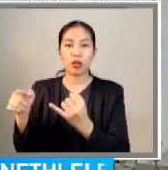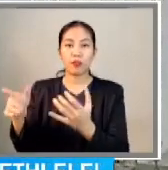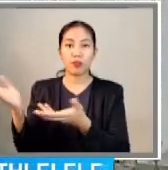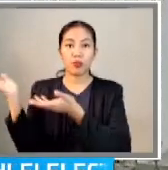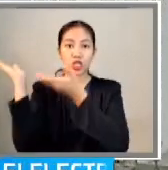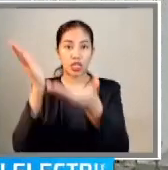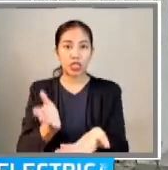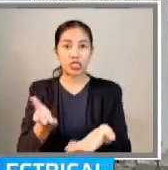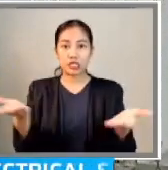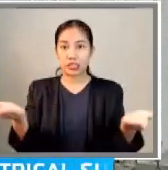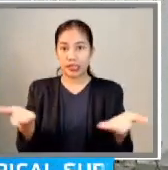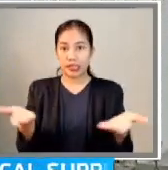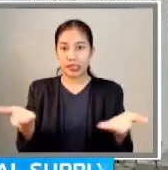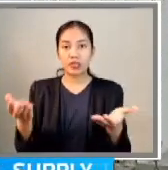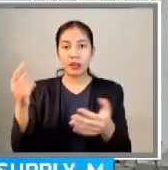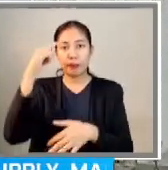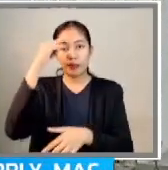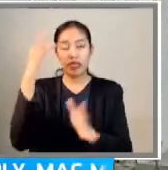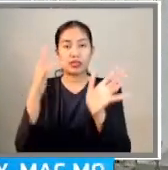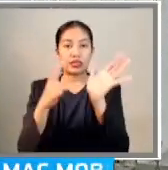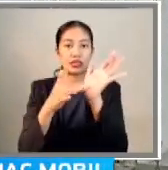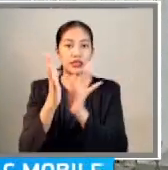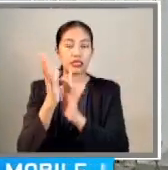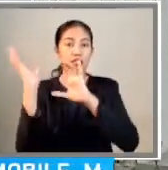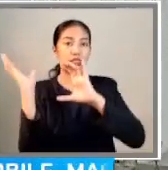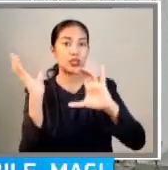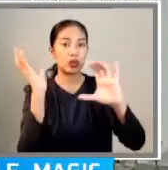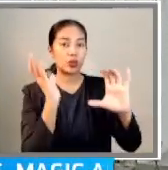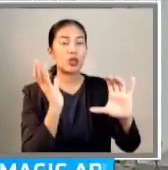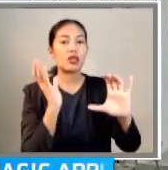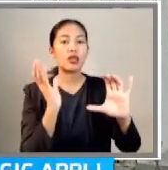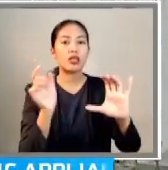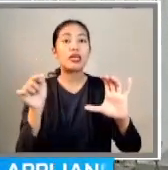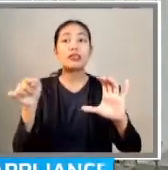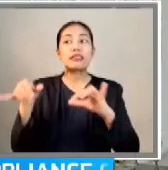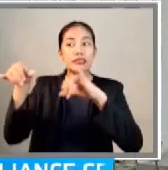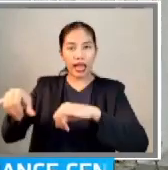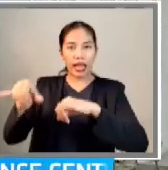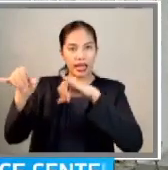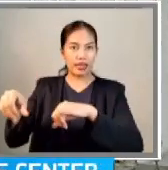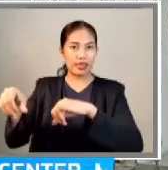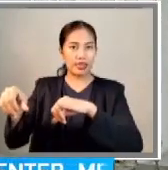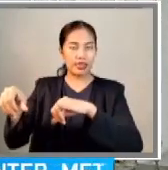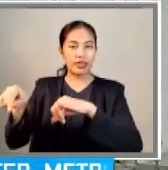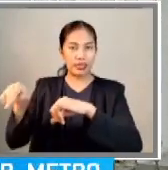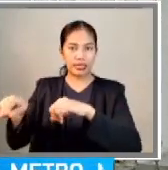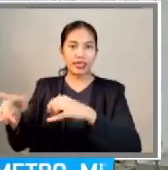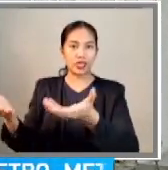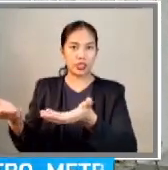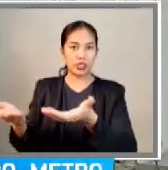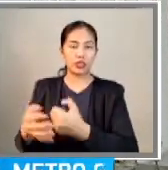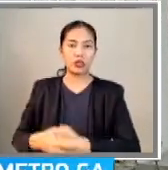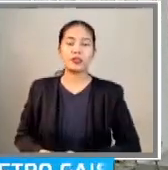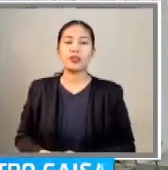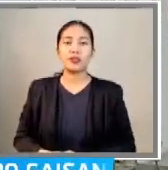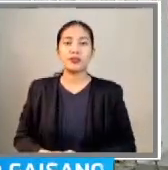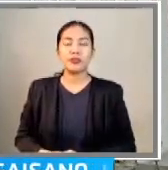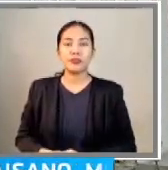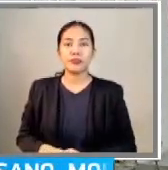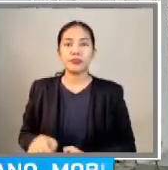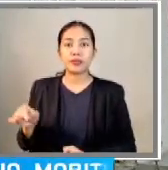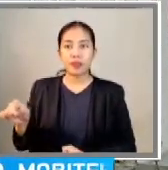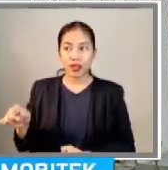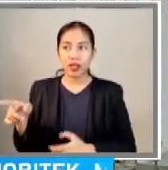poong Nazareno ay hindi rin po daw gagalaw dito. At yung pagpunta rito at pag-alis ng replica na yan ay